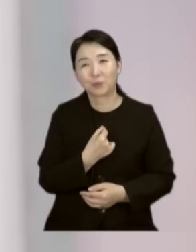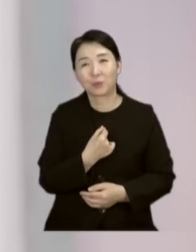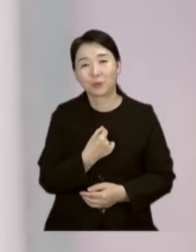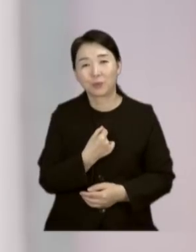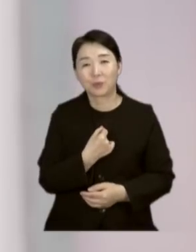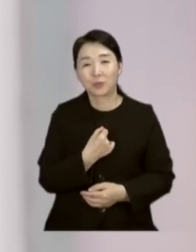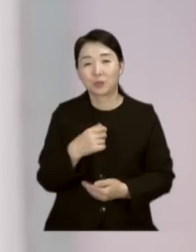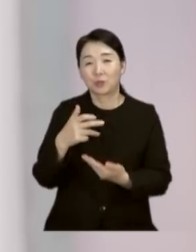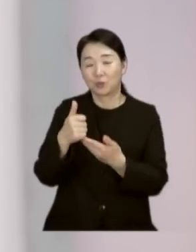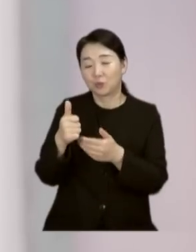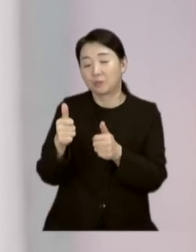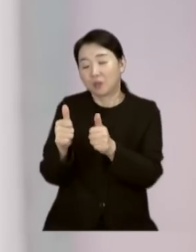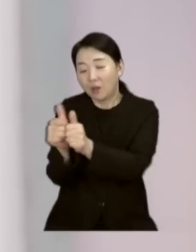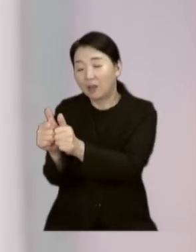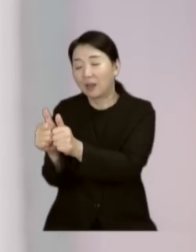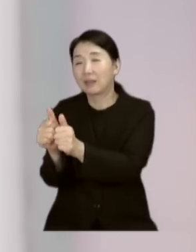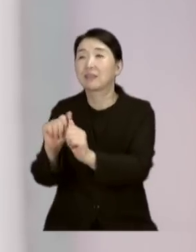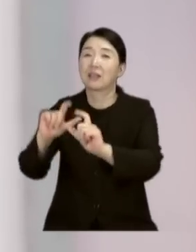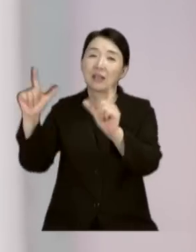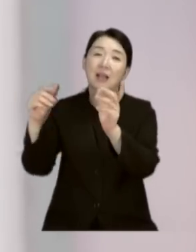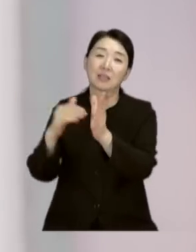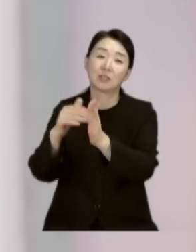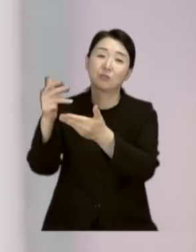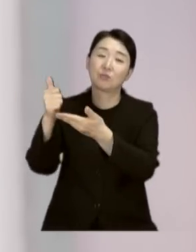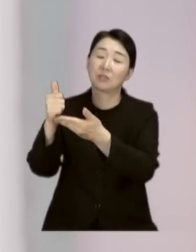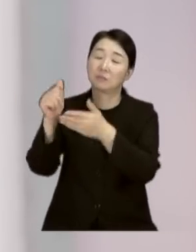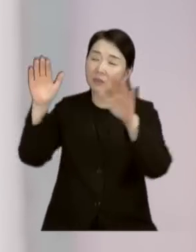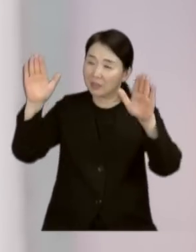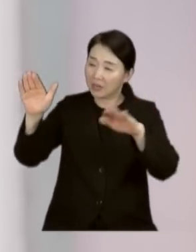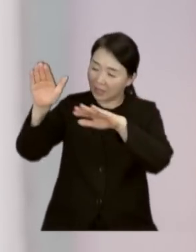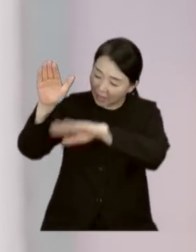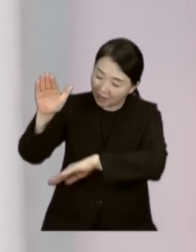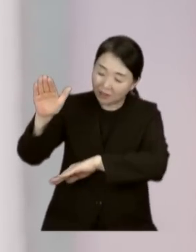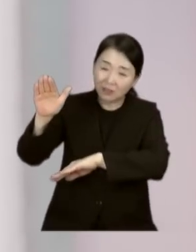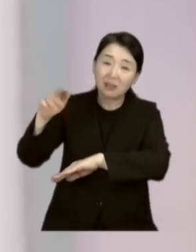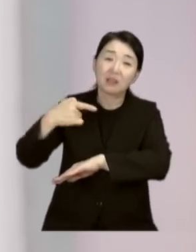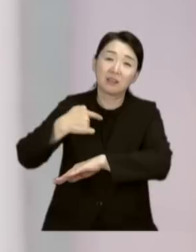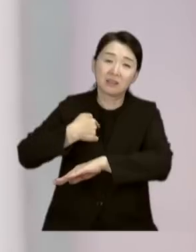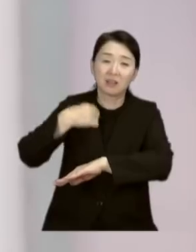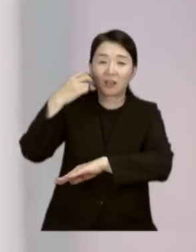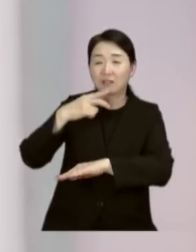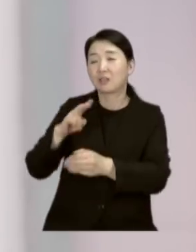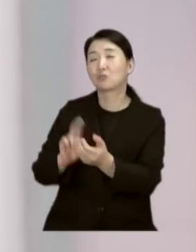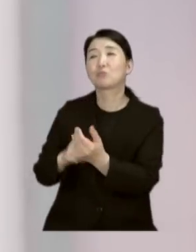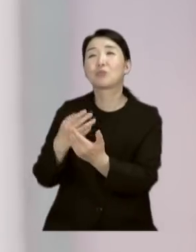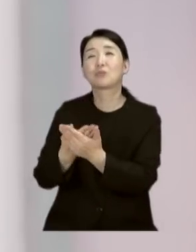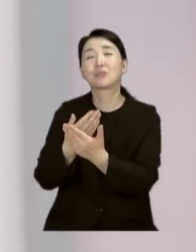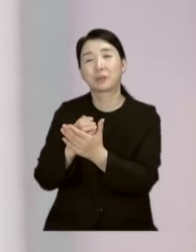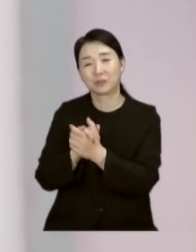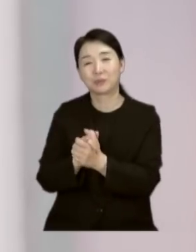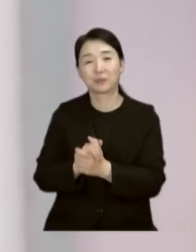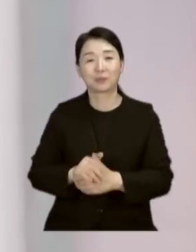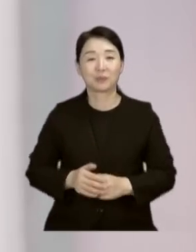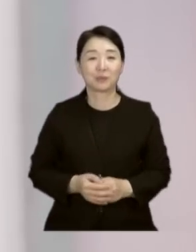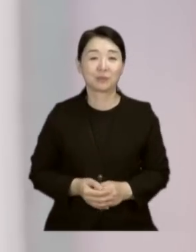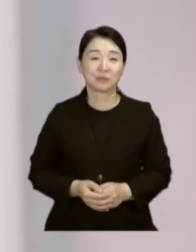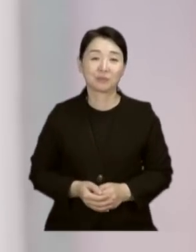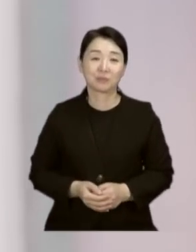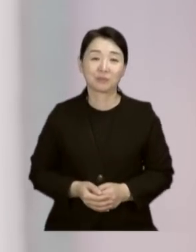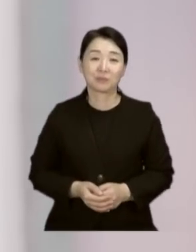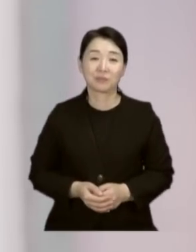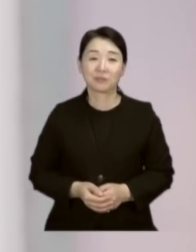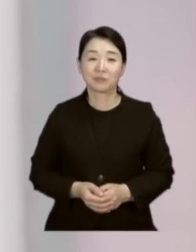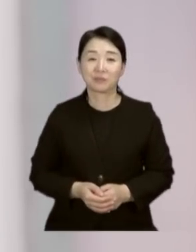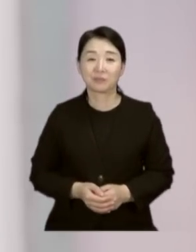그냥 주님 곁에 갈 수 있는 그날까지 주님 날개 아래에서 저 그냥 숨겨주세요. 저